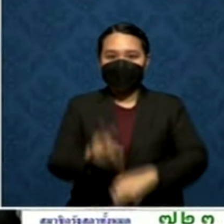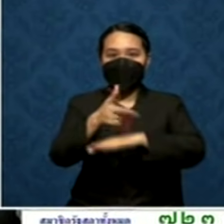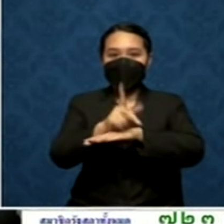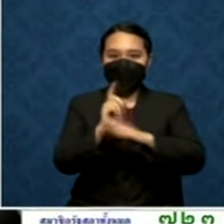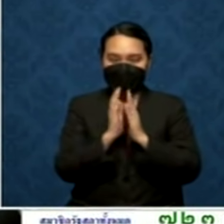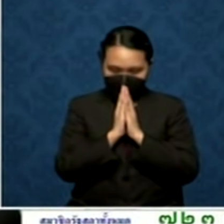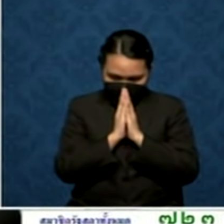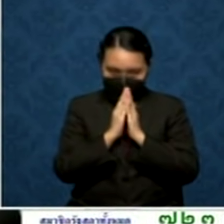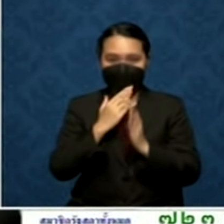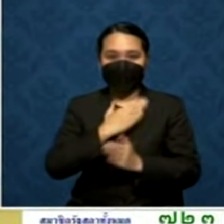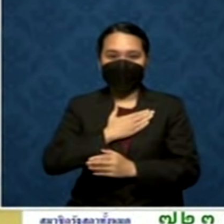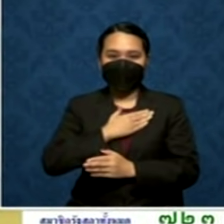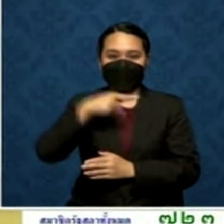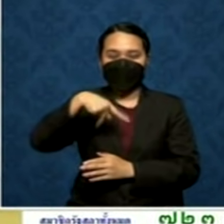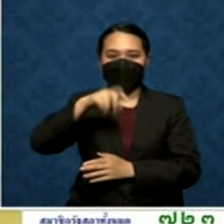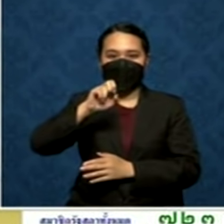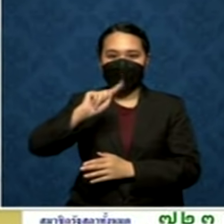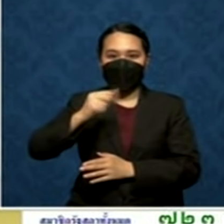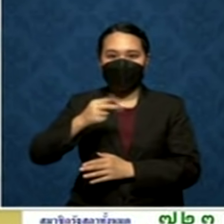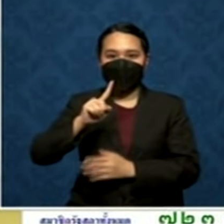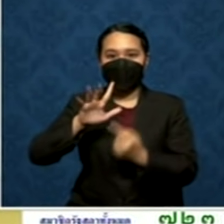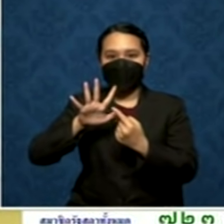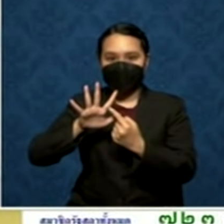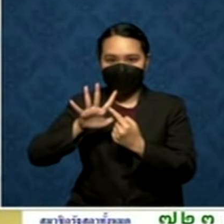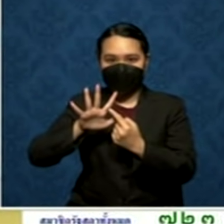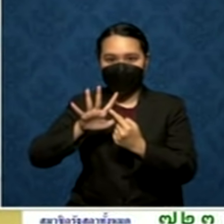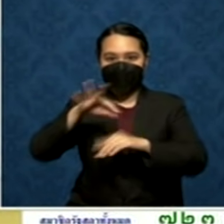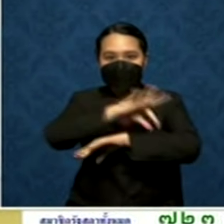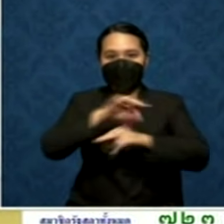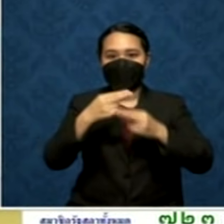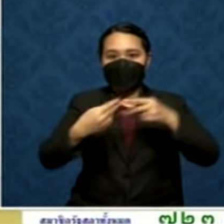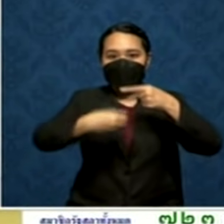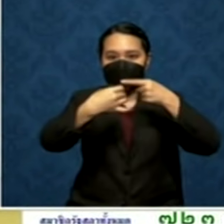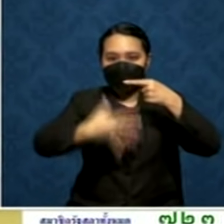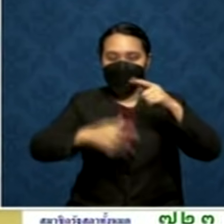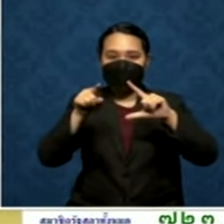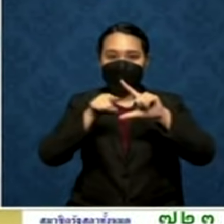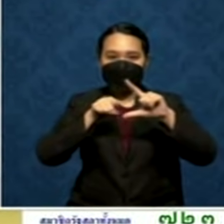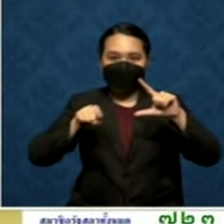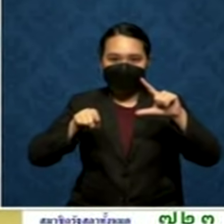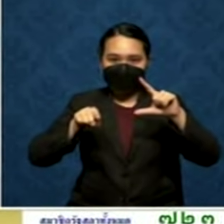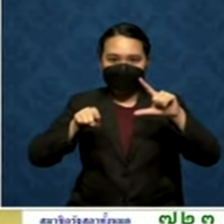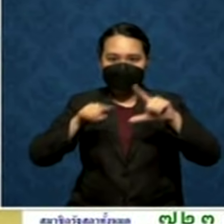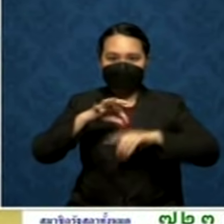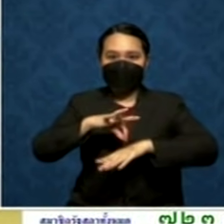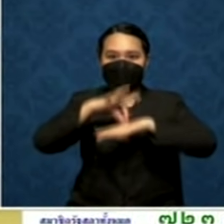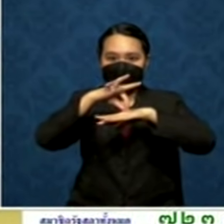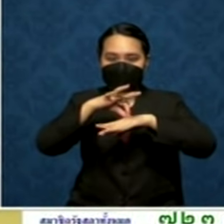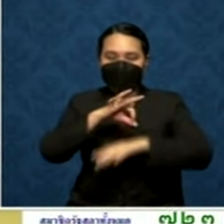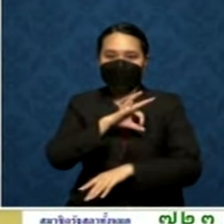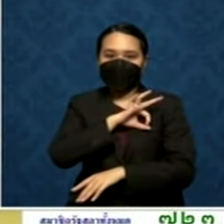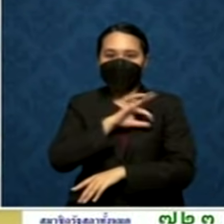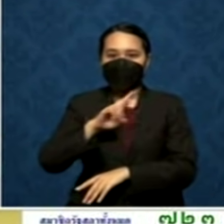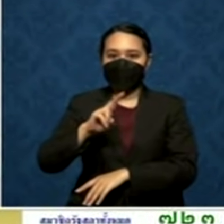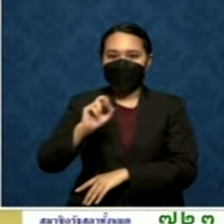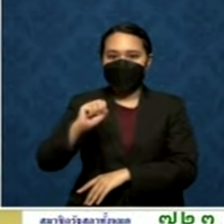เนื้อหาที่เคารพกระผมพิธาลิ้มเจริญรัตน์บัญชีรายชื่อภาคก้าวไกลในฐานะสมาชิก